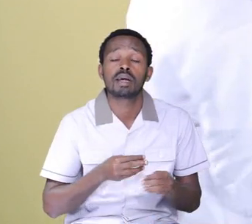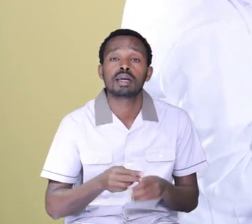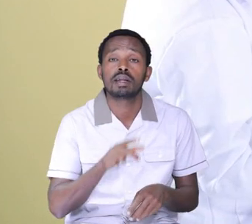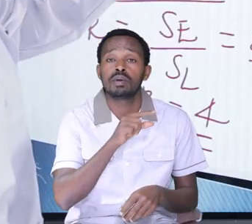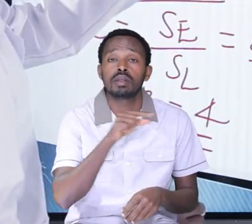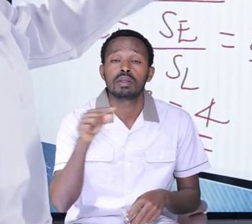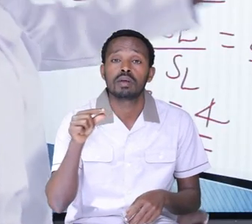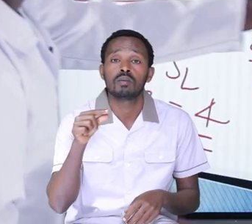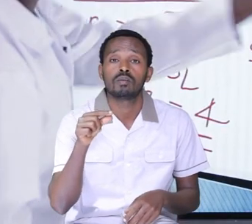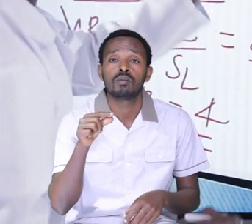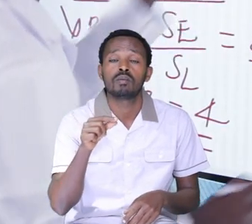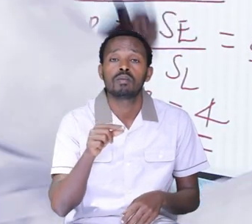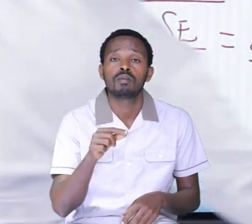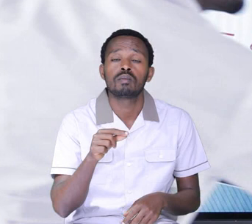taa